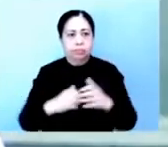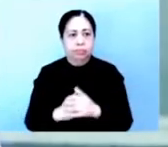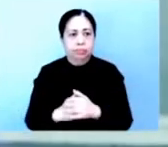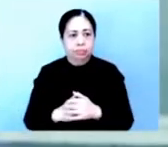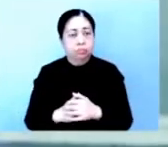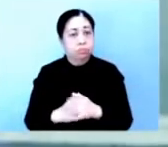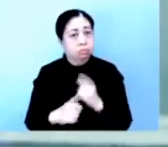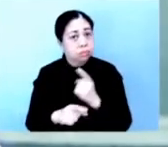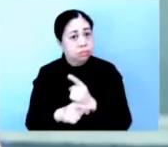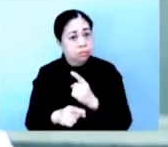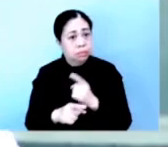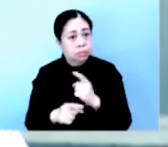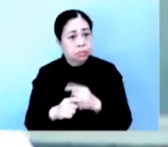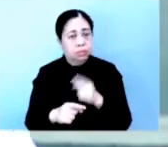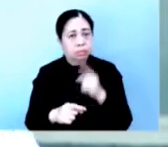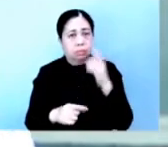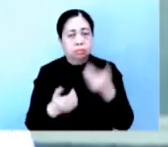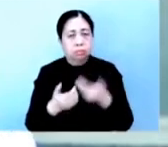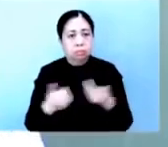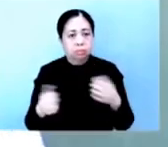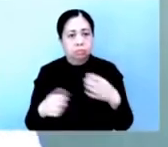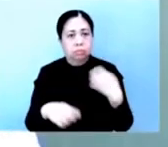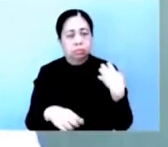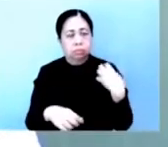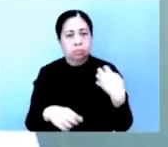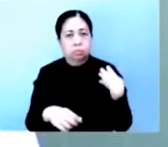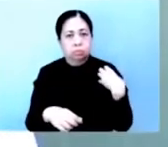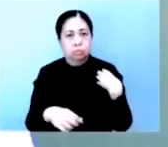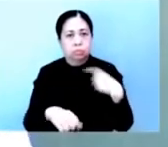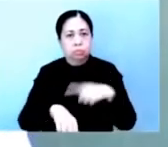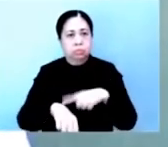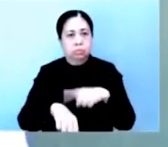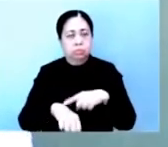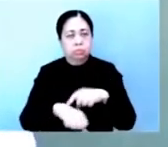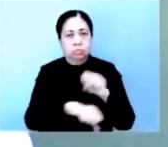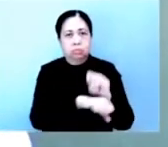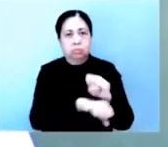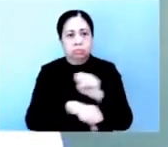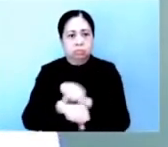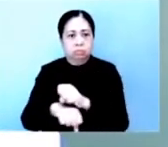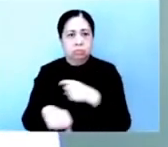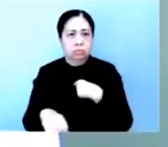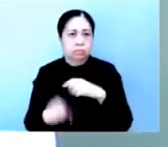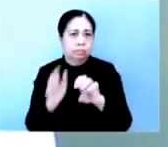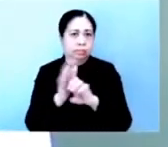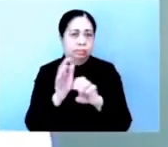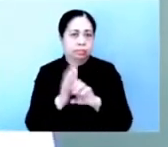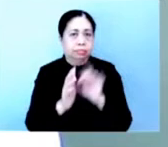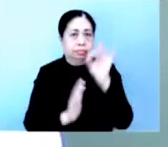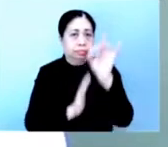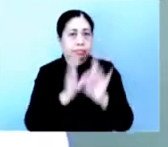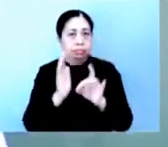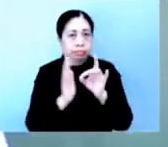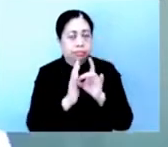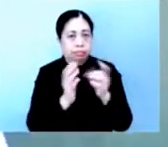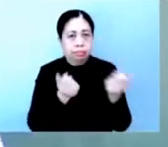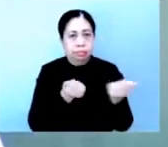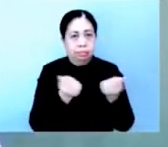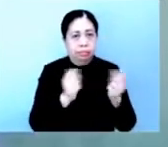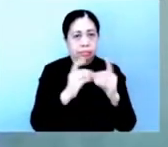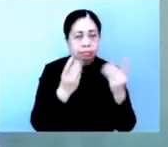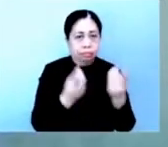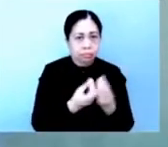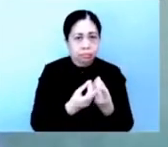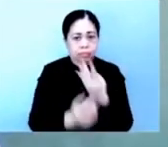ba na hinahati ng boss ko yung oras ng assignment sa trabaho ko? Halimbawa, 8 hours sa admin department tapos 4